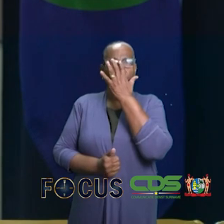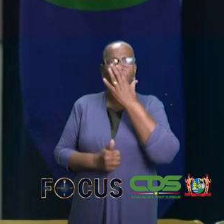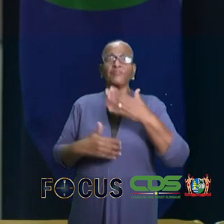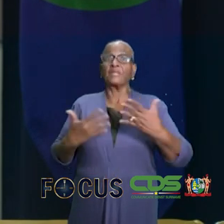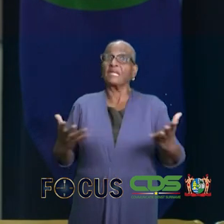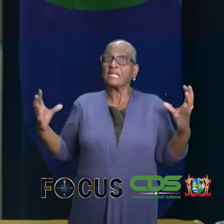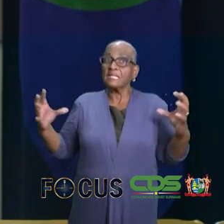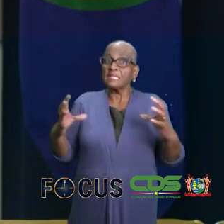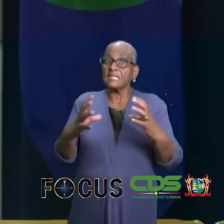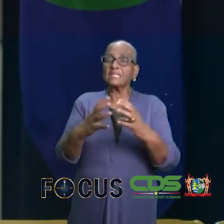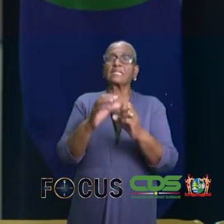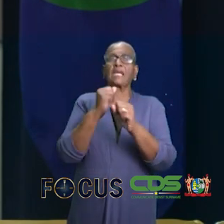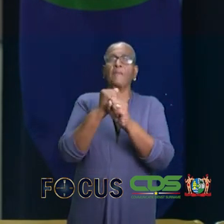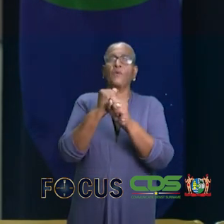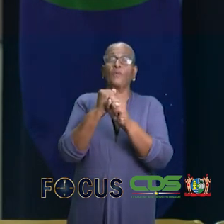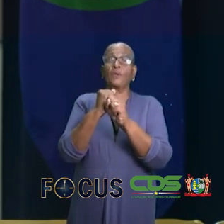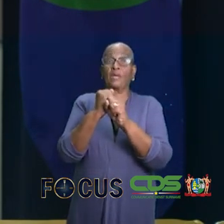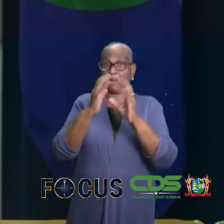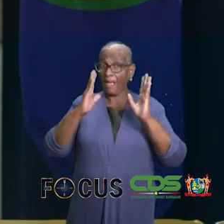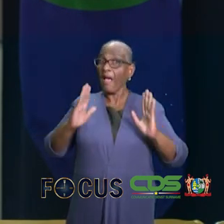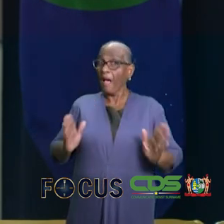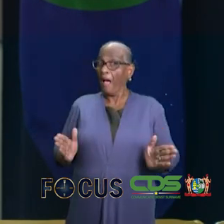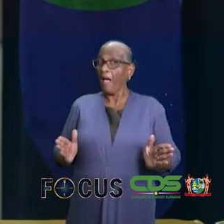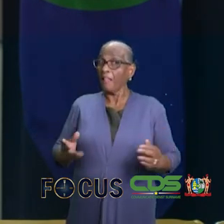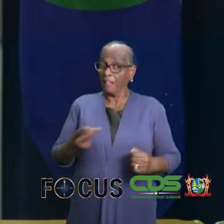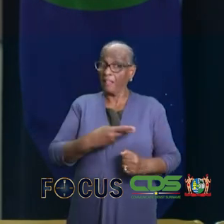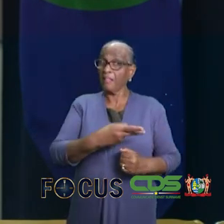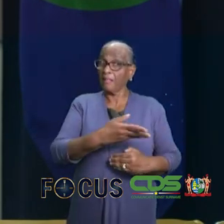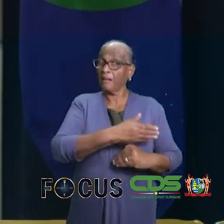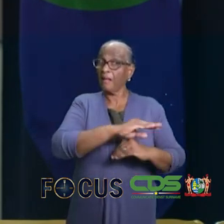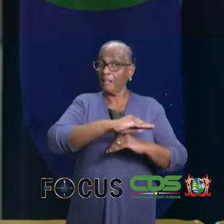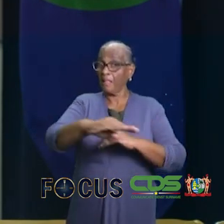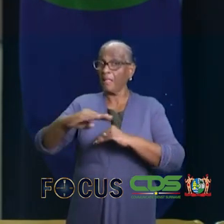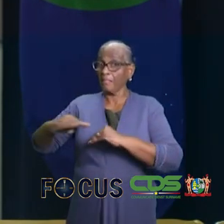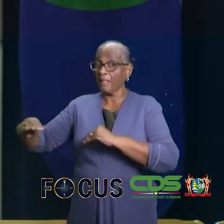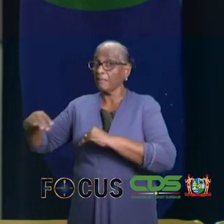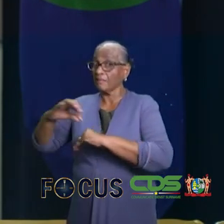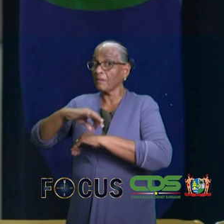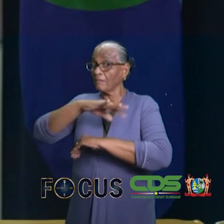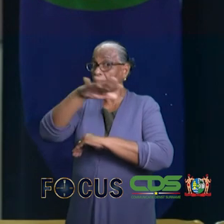de samenwerking die daar iets is tussen de beide landen op het stuk van Volksgezondheid